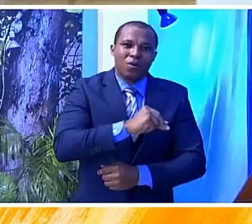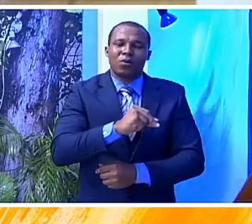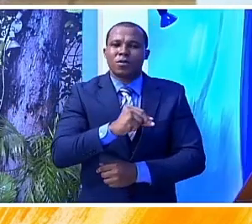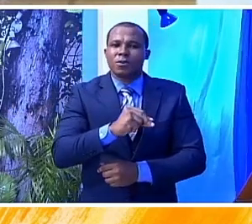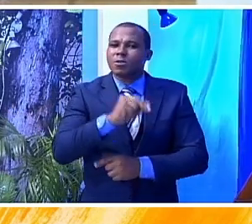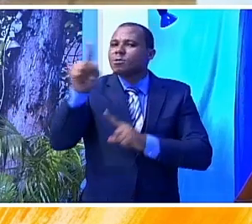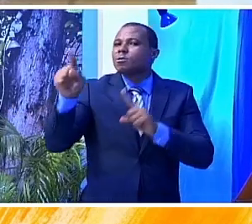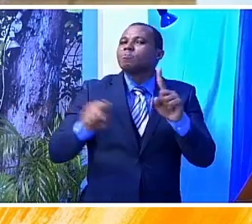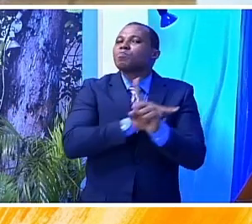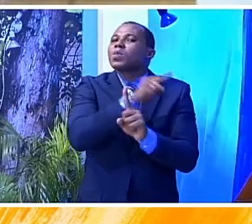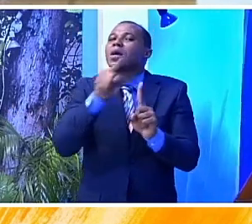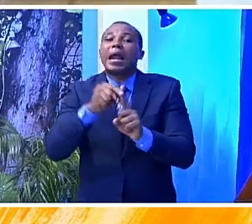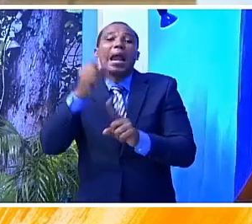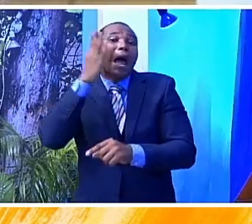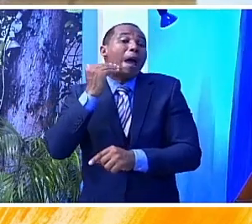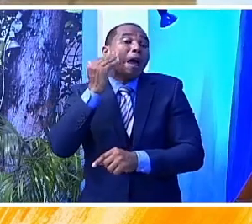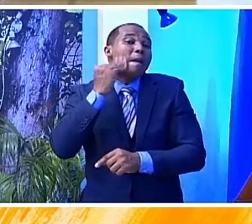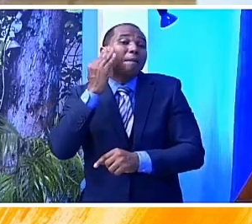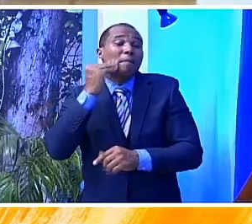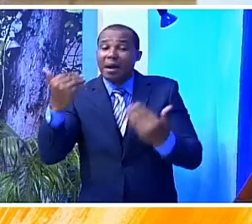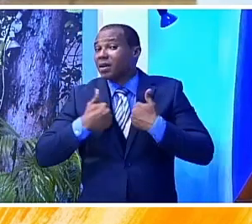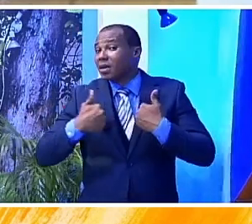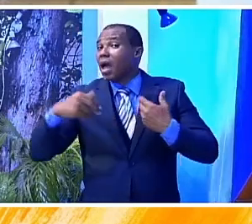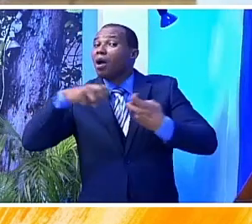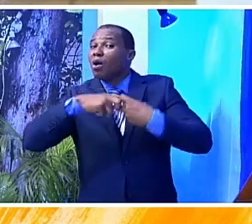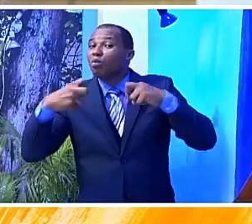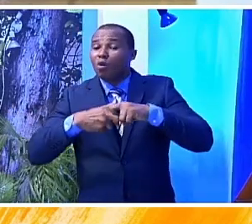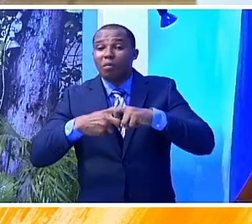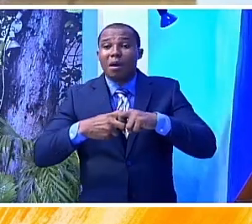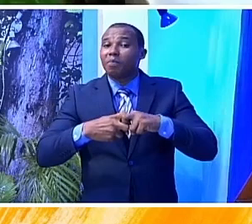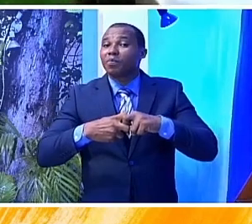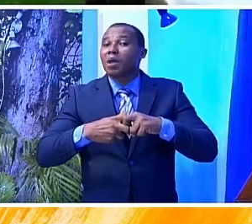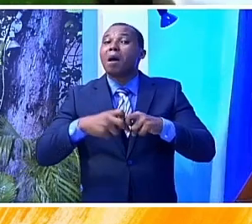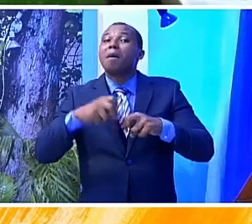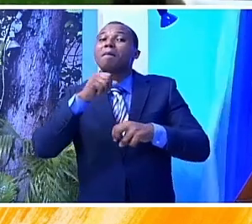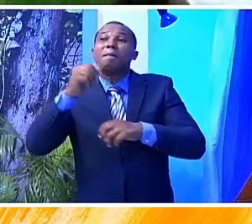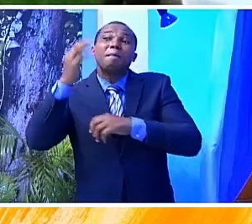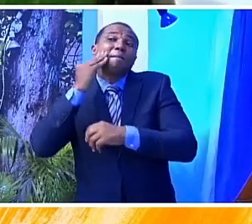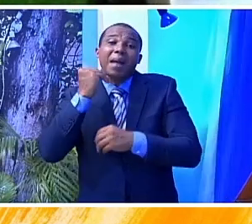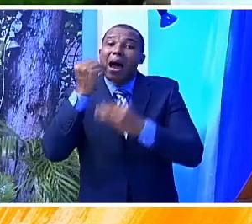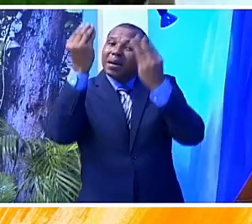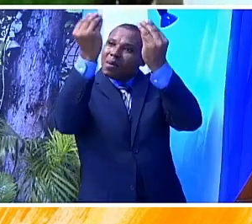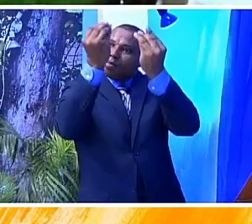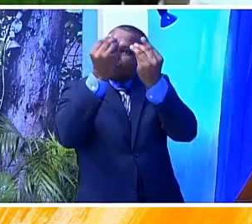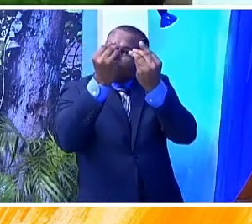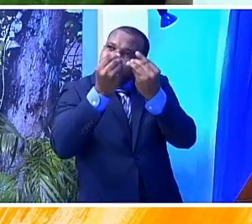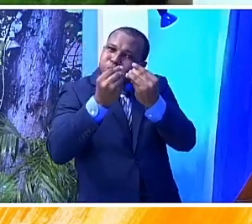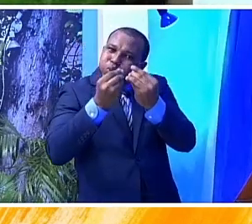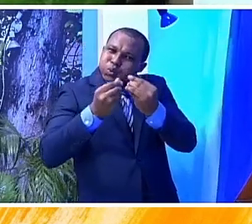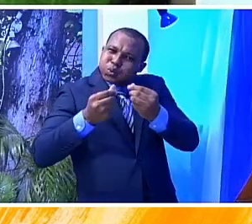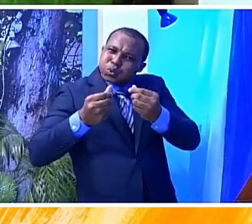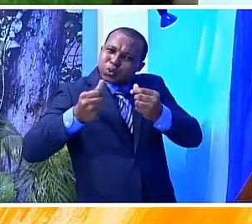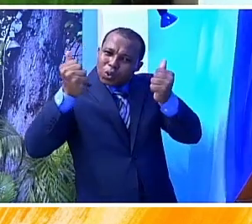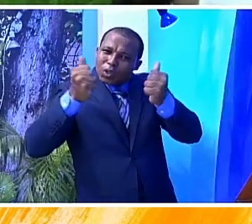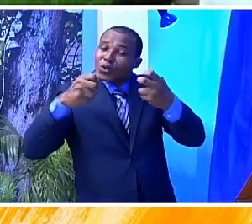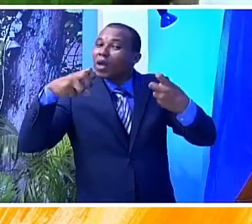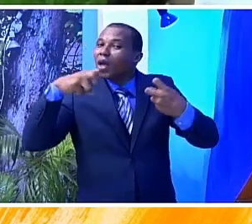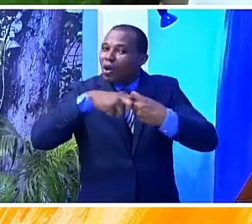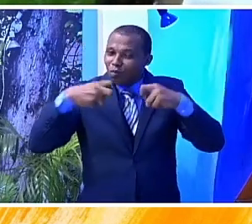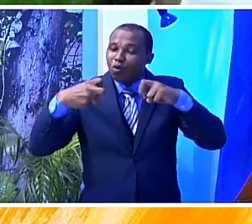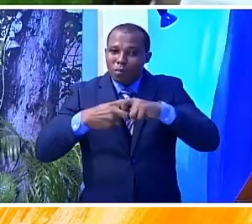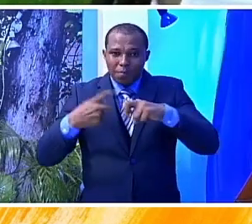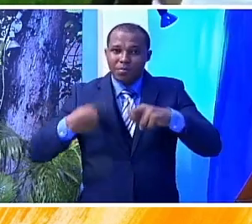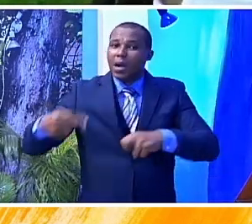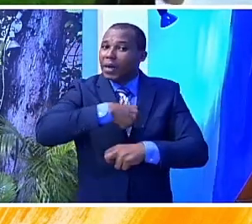Les blancs ont un problème, les blancs résout le problème, ni même les papes mandent nous, c'est nous. N'a toujours besoin d'aide l'autre monde de